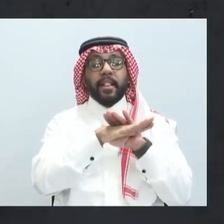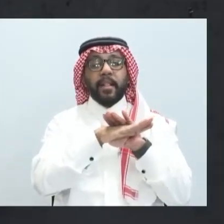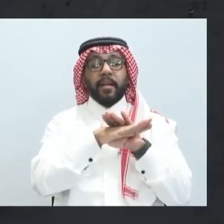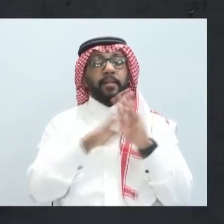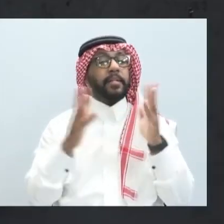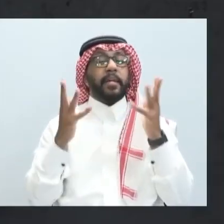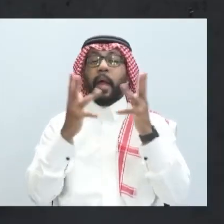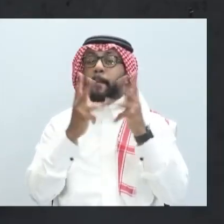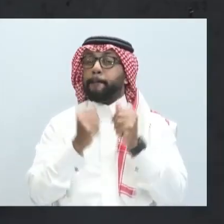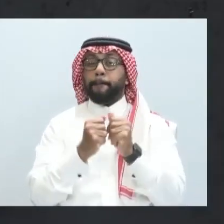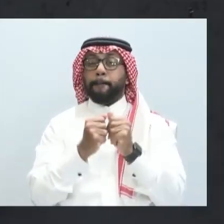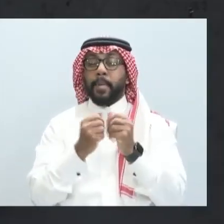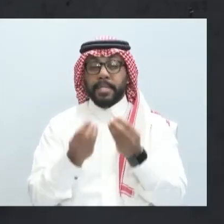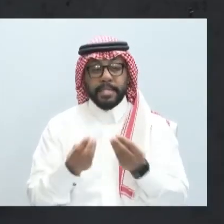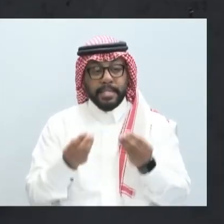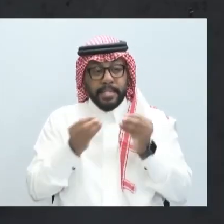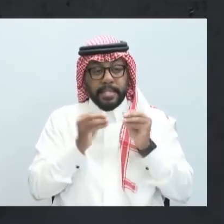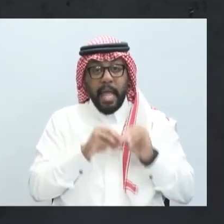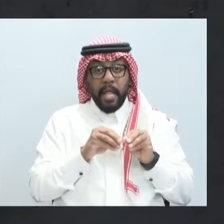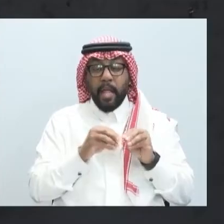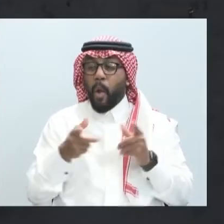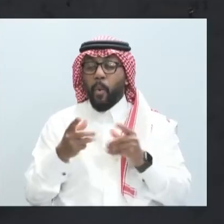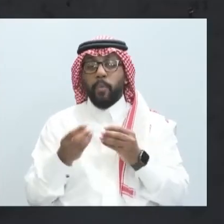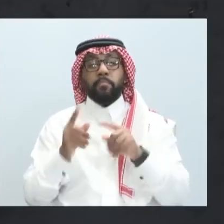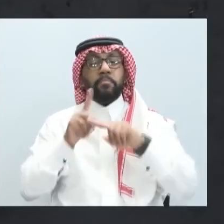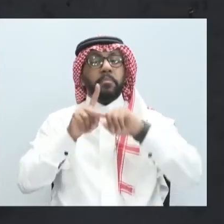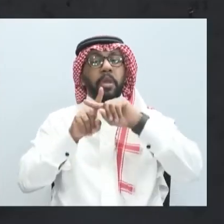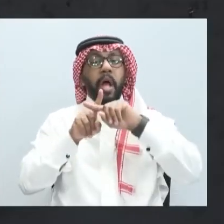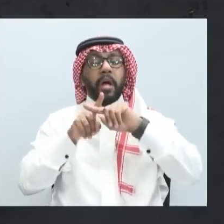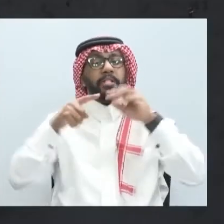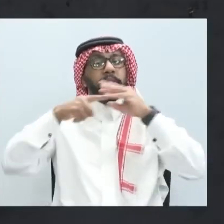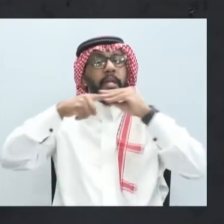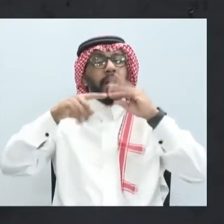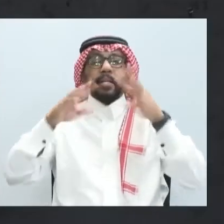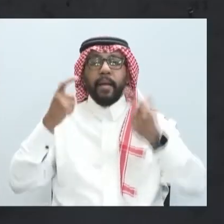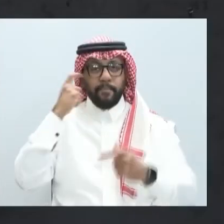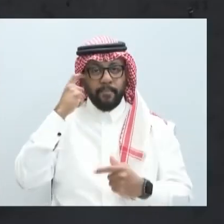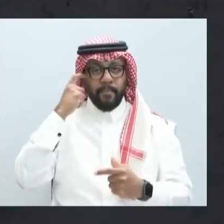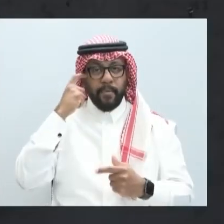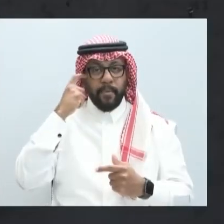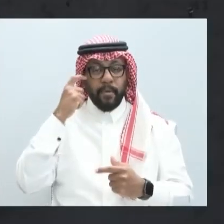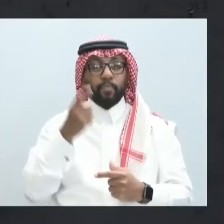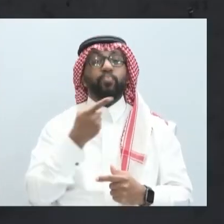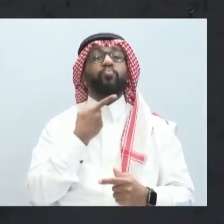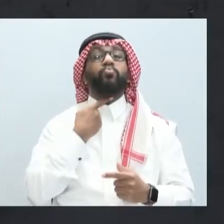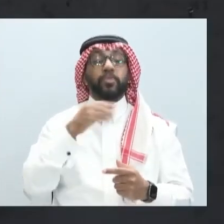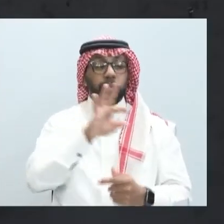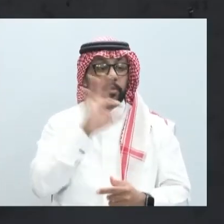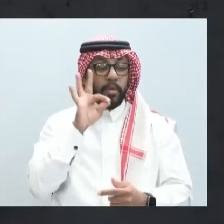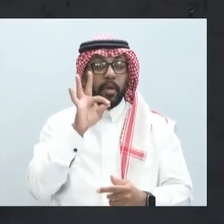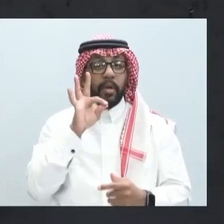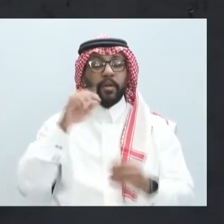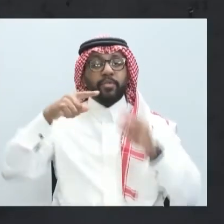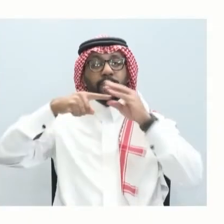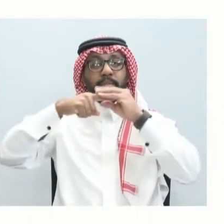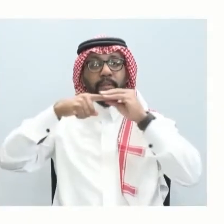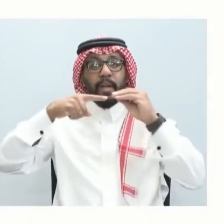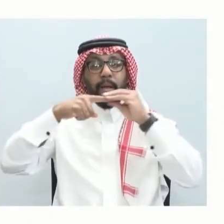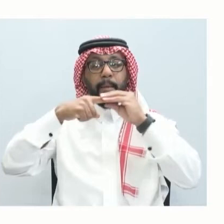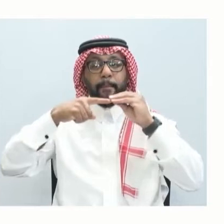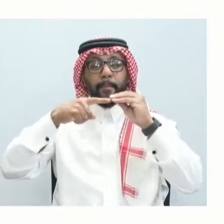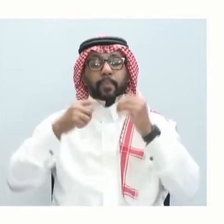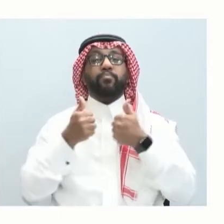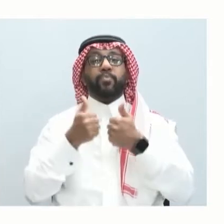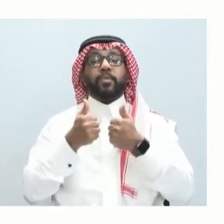هل زاد عددها انقل قل اذا سنستخدم ماذا عمليه الطرحه بنائي